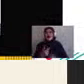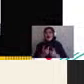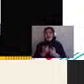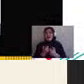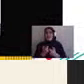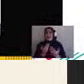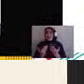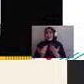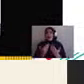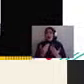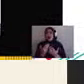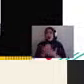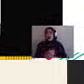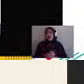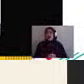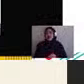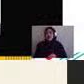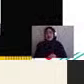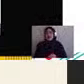kenapa